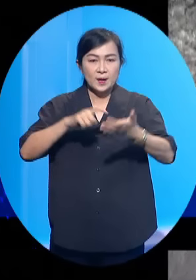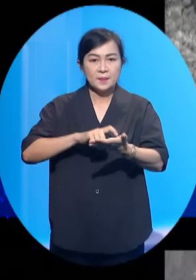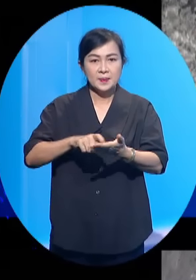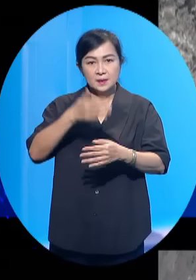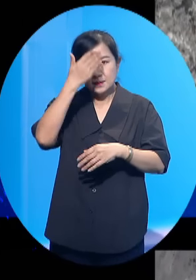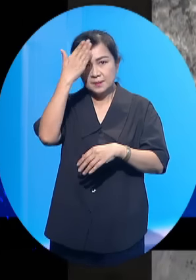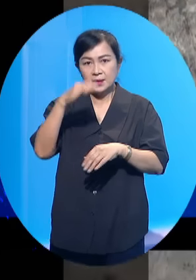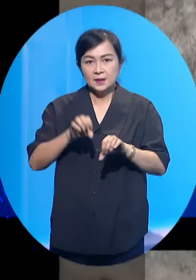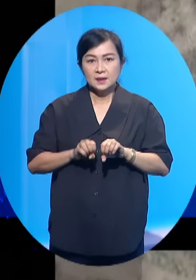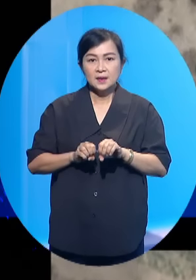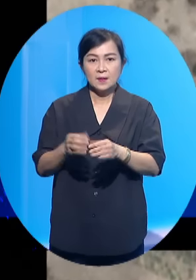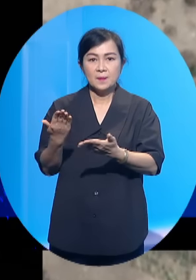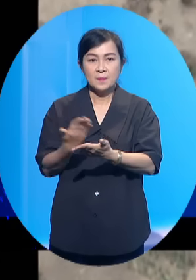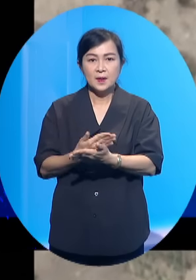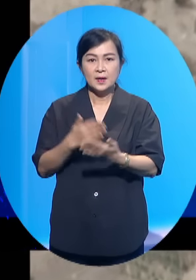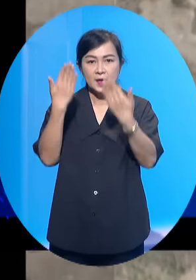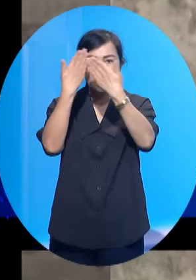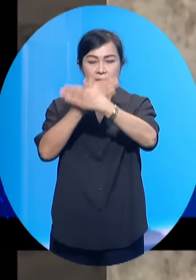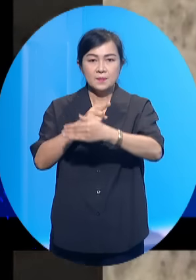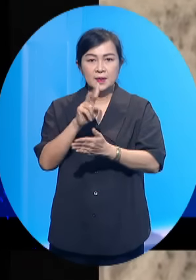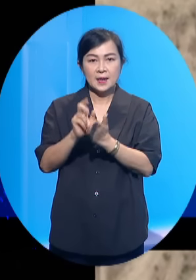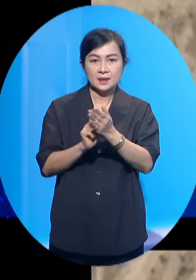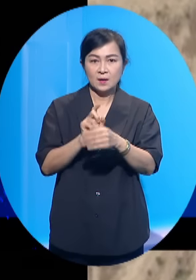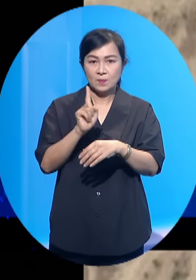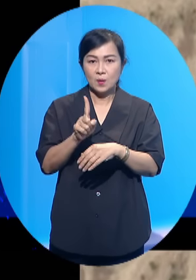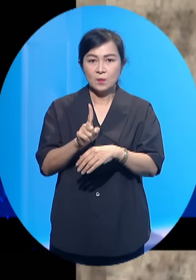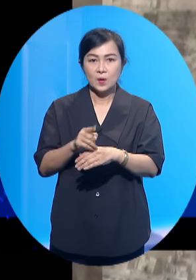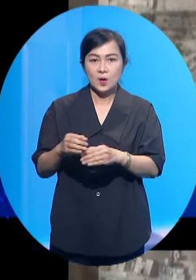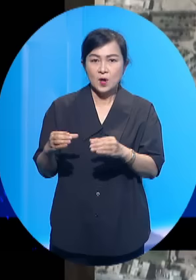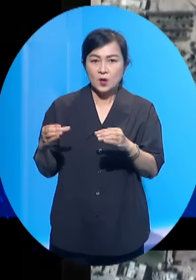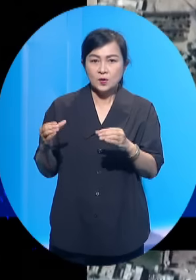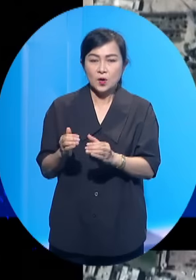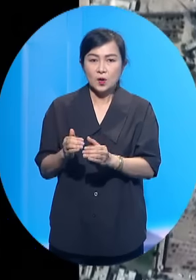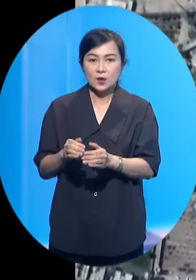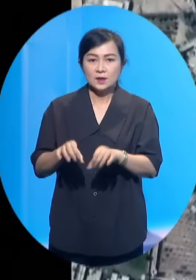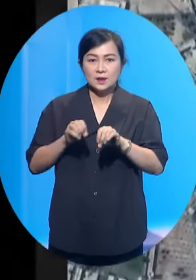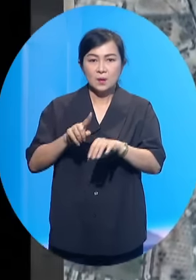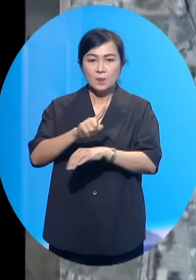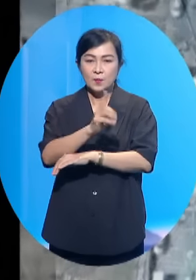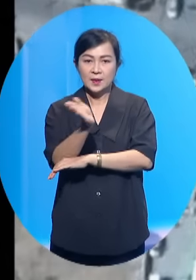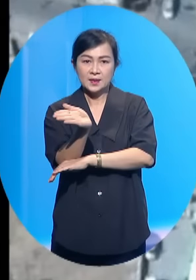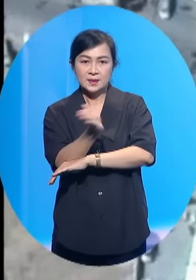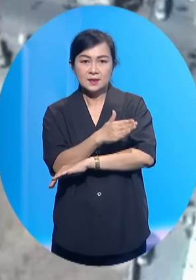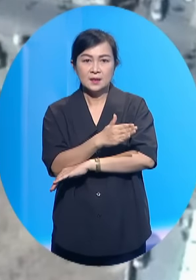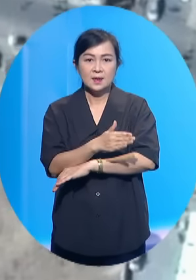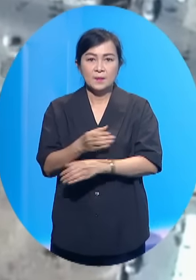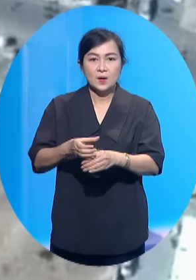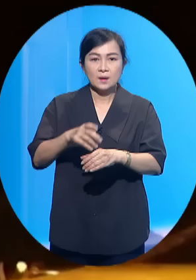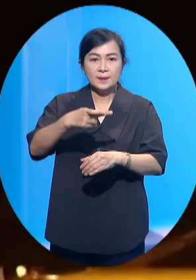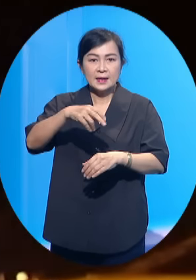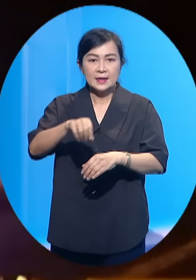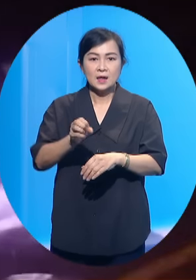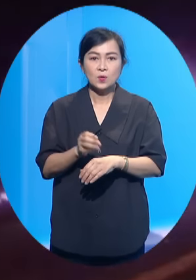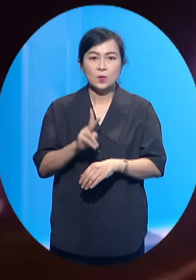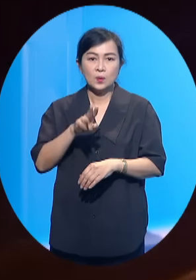dấu tên cho biết cuộc tấn công mới nhất diễn ra vào đêm 12 tháng 0 với quy mô nhỏ hơn đợt tấn công một ngày trước đó và nhầm vào một hệ thống radar của